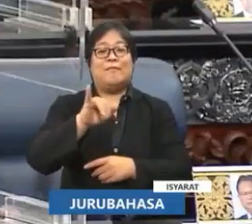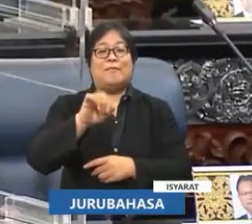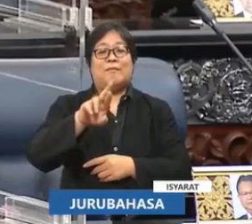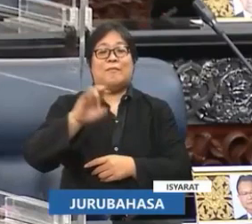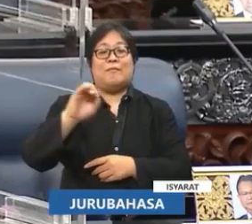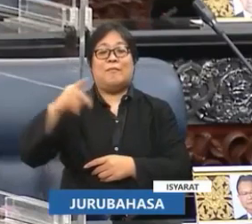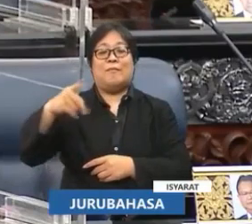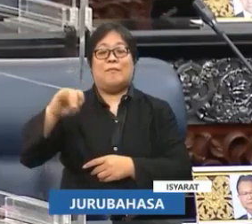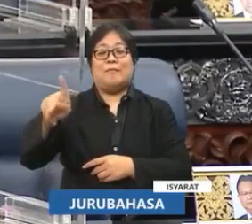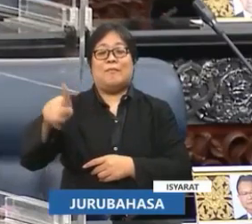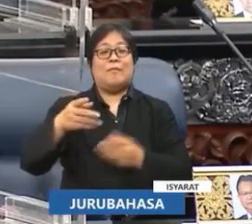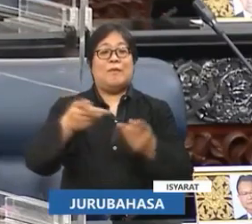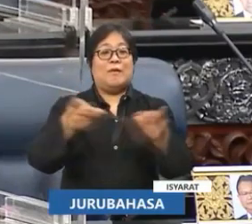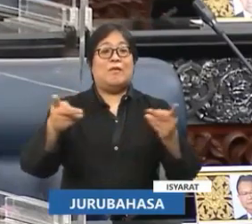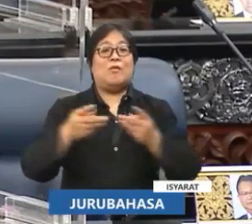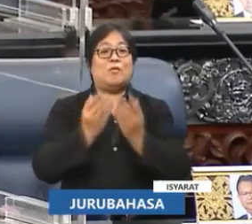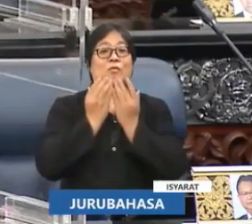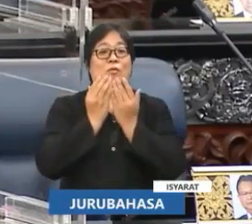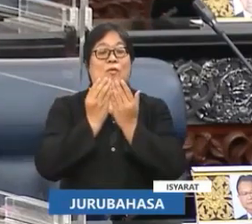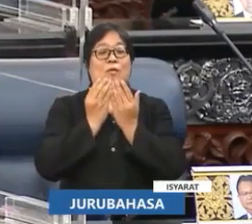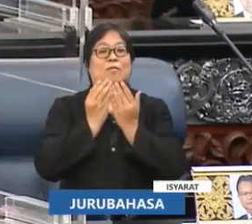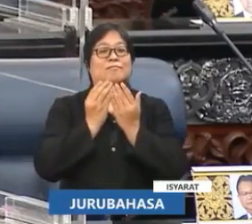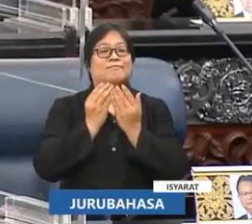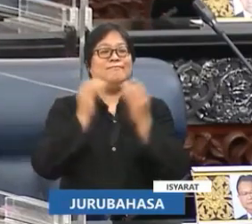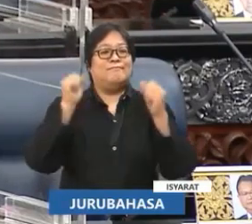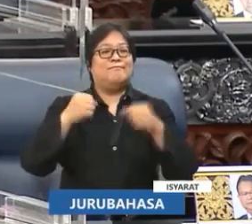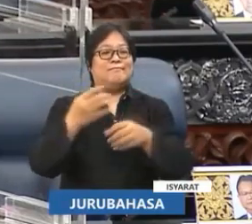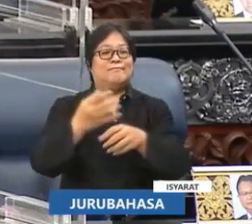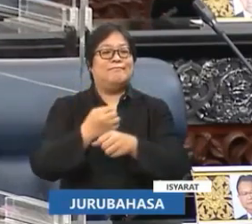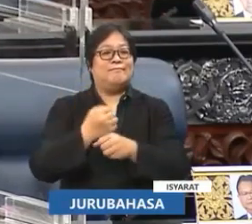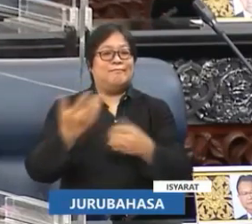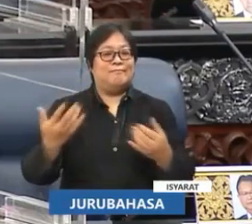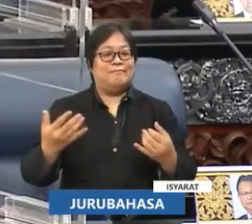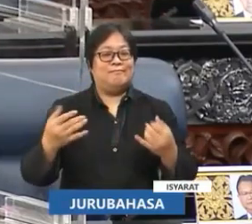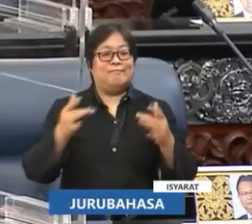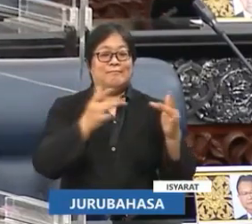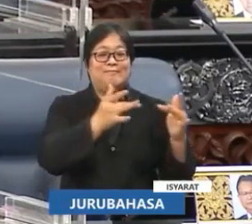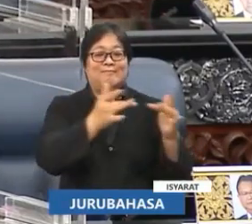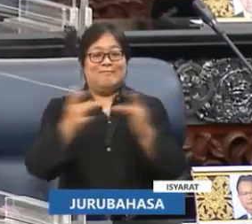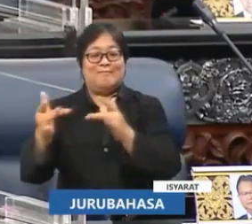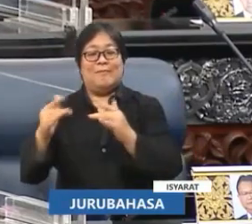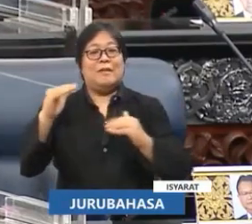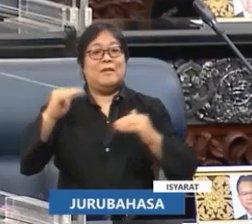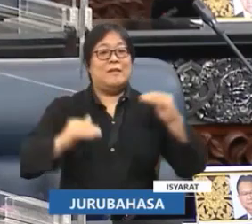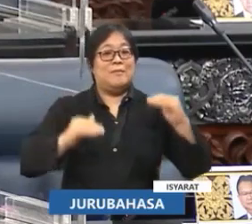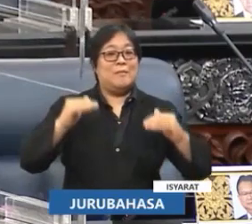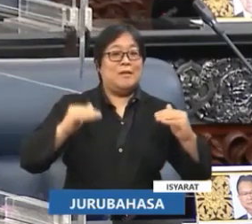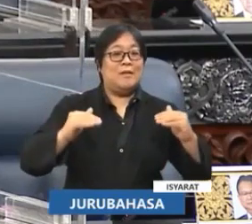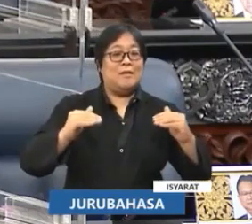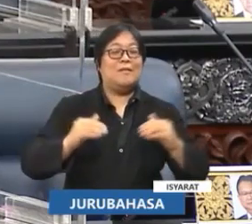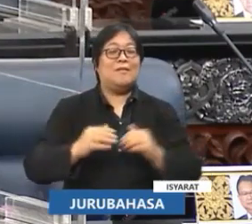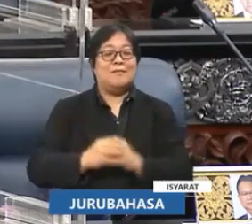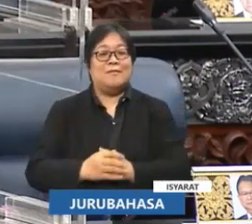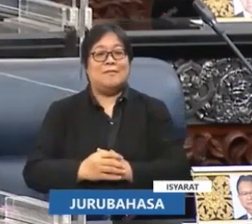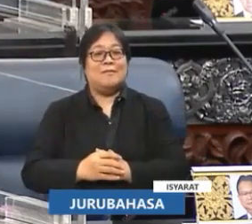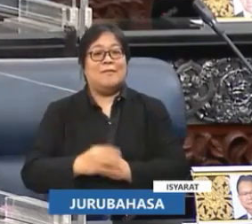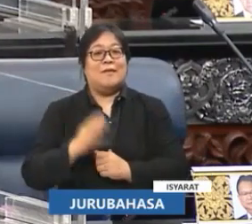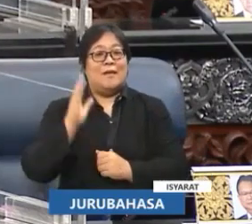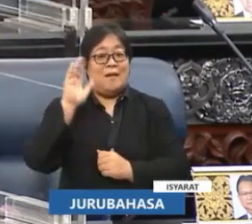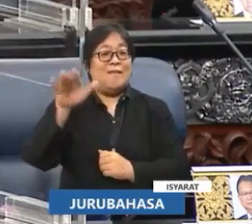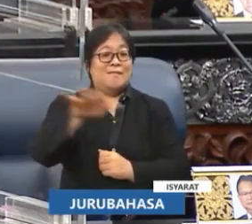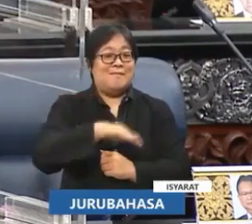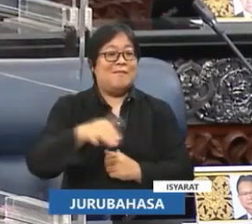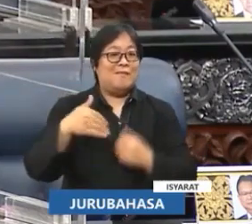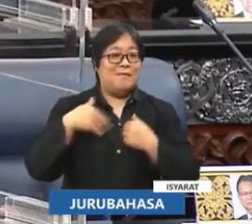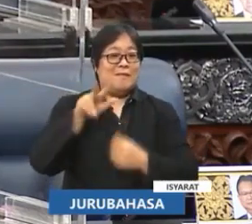ke kawasan-kawasan sekolah supaya mendapat bekalan konektiviti yang lebih stabil. Dan untuk itu ada 35 buah